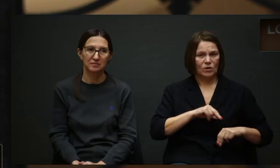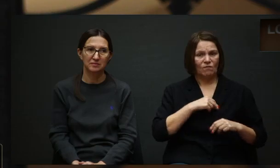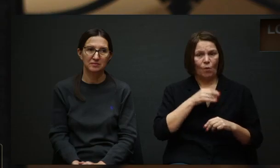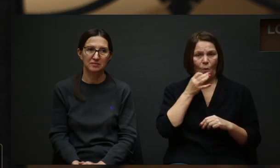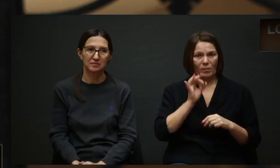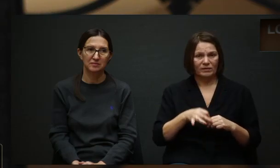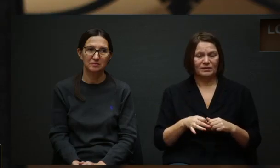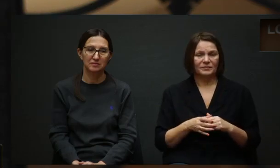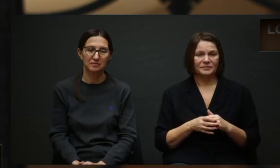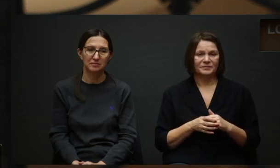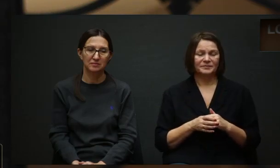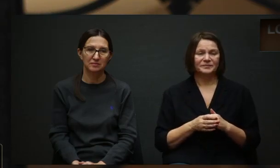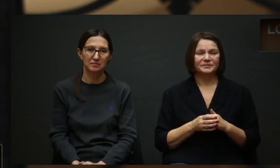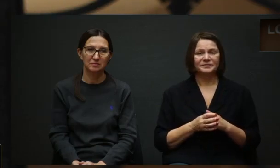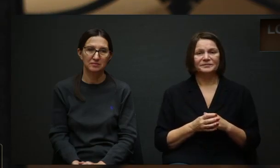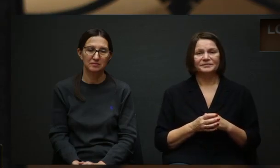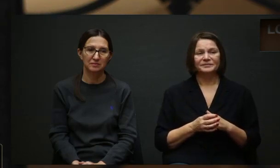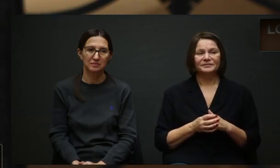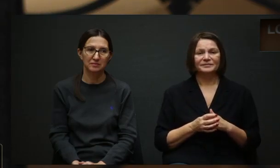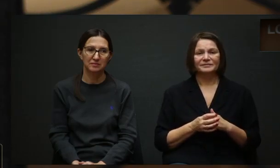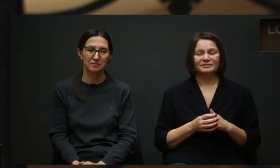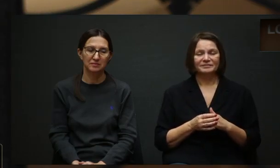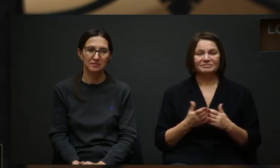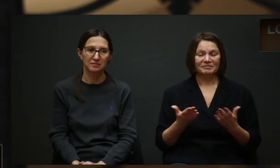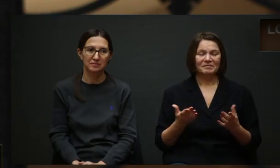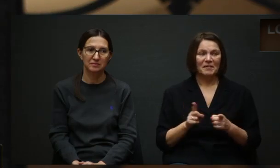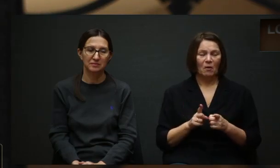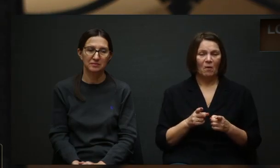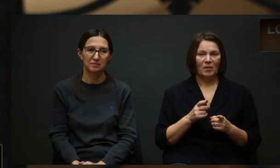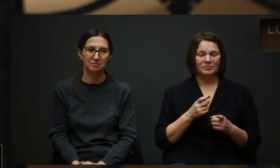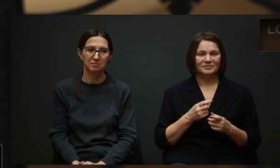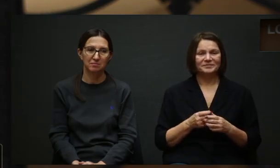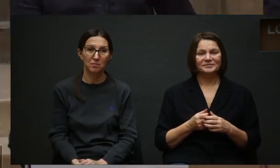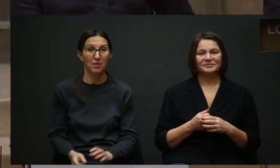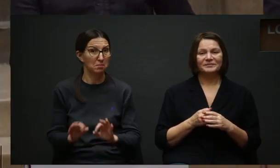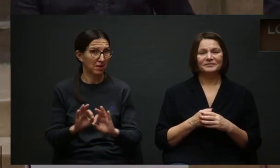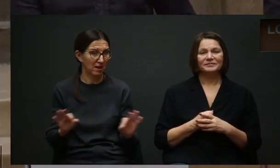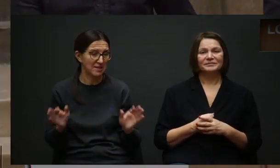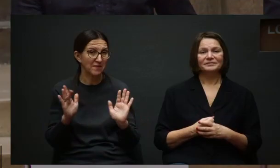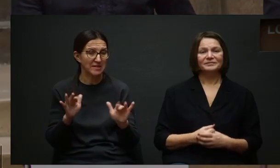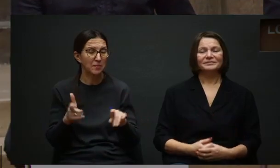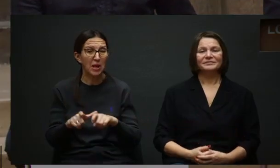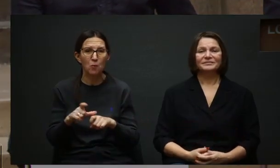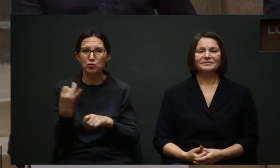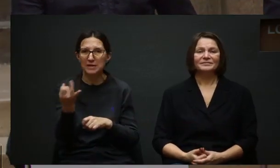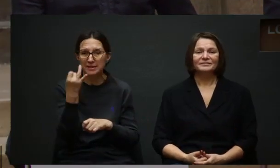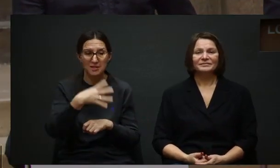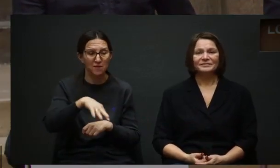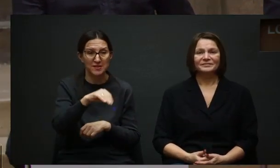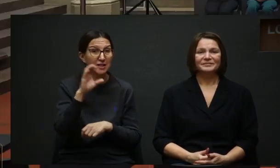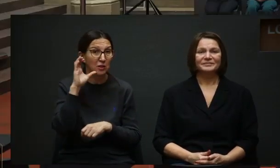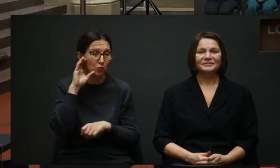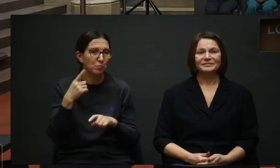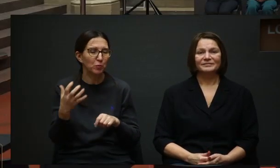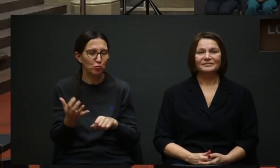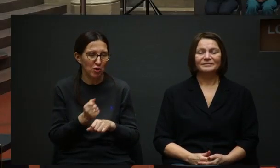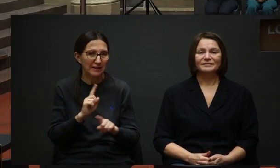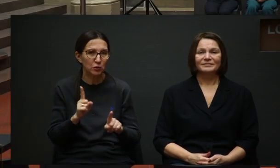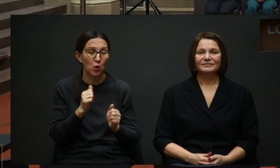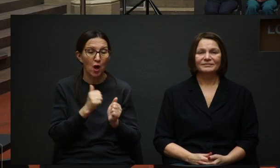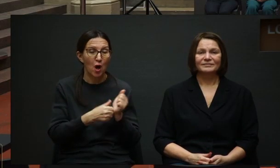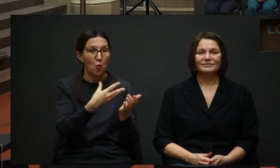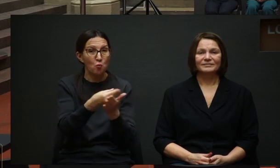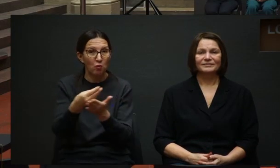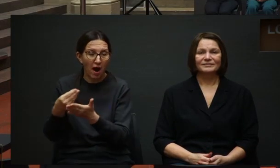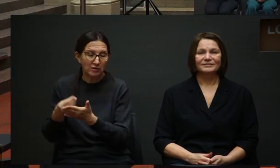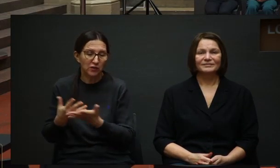Вот, собственно говоря, вот такое послание. Прекрасно. На самом деле, ужасно интересно вас всех слушать, потому что получается, что у каждого